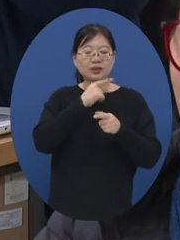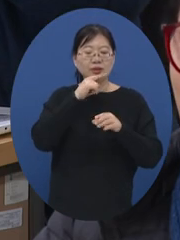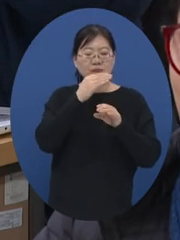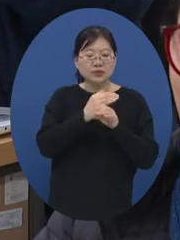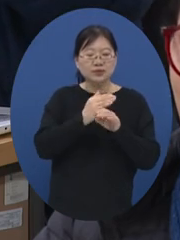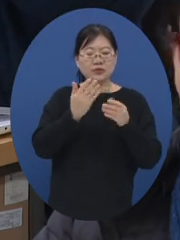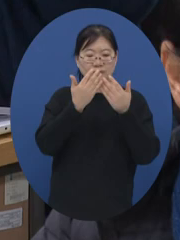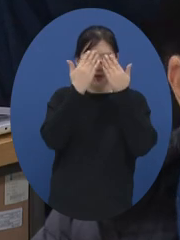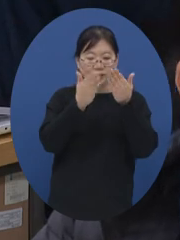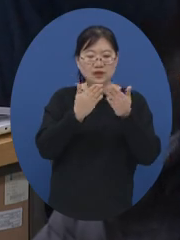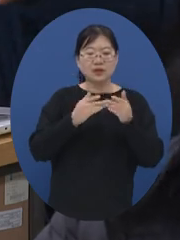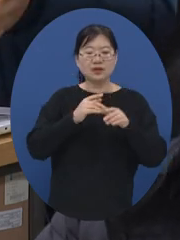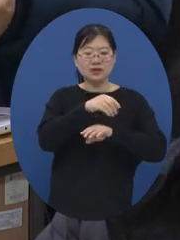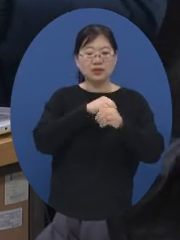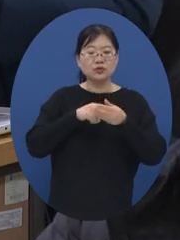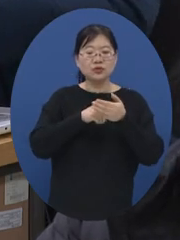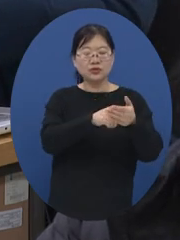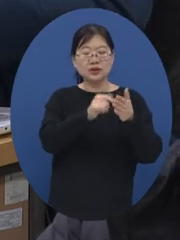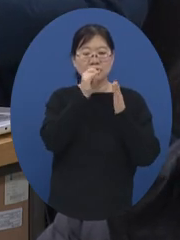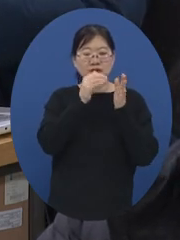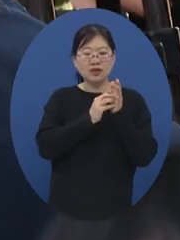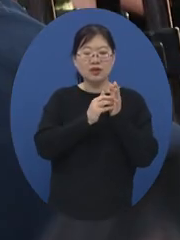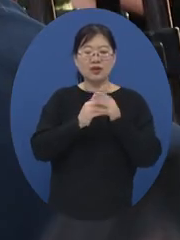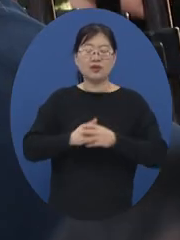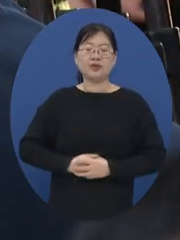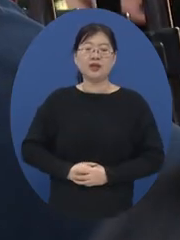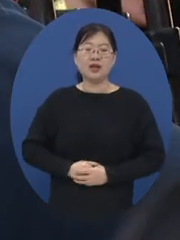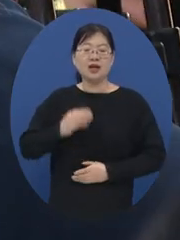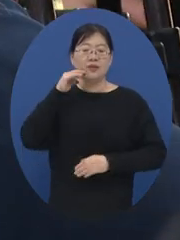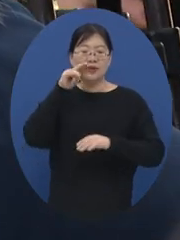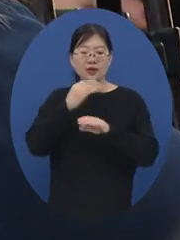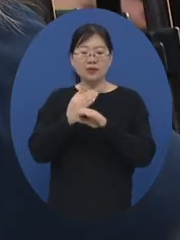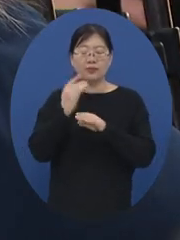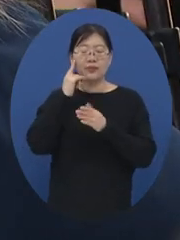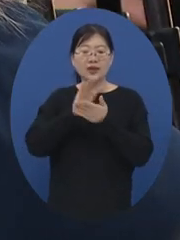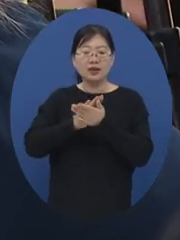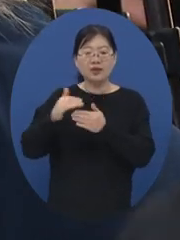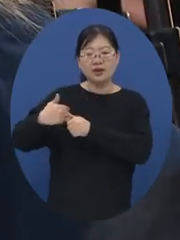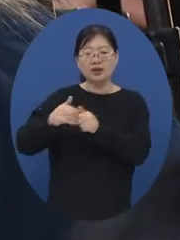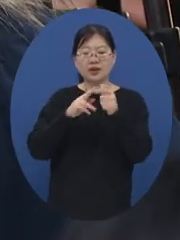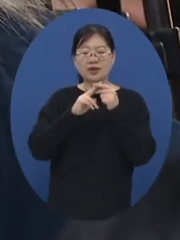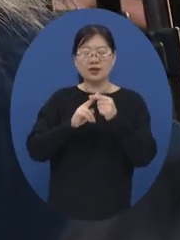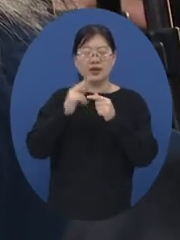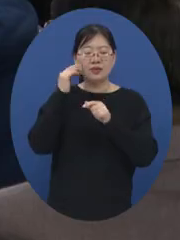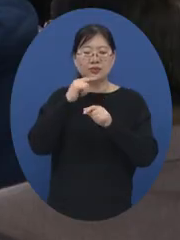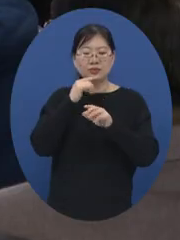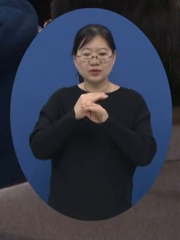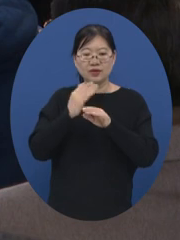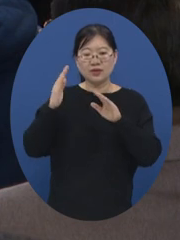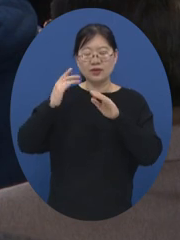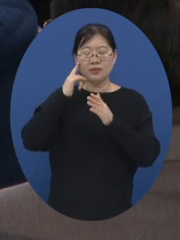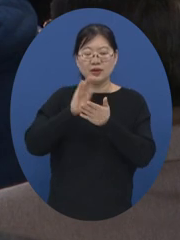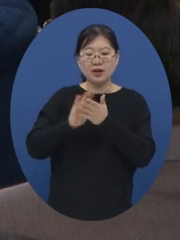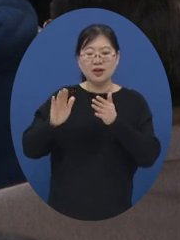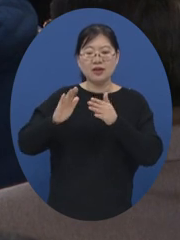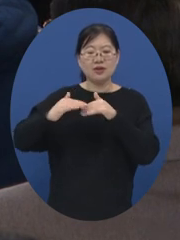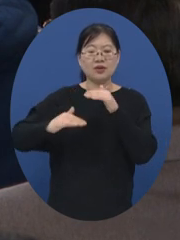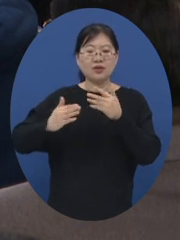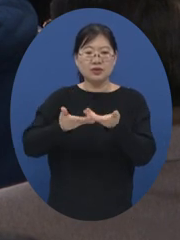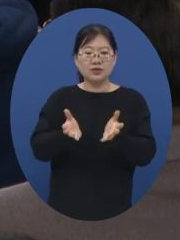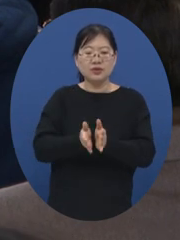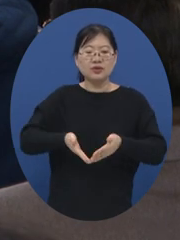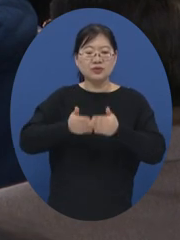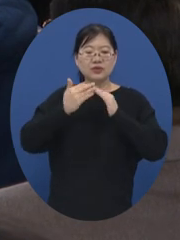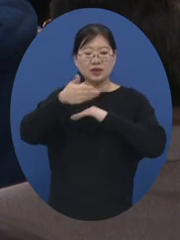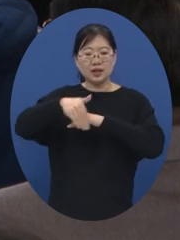추진해 현실화해 나가기로 했습니다. 이와 함께 한강하구 남북 공동수역 평화적 활용과 남북 공동 평화공원 조성 등의